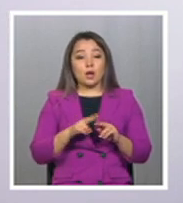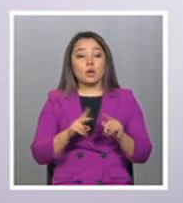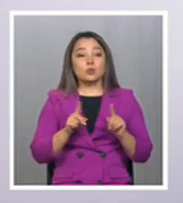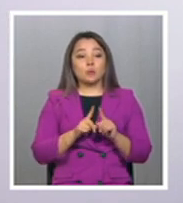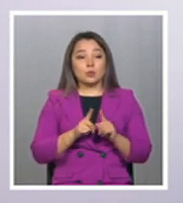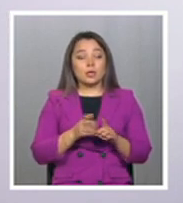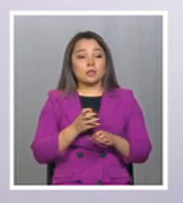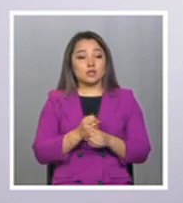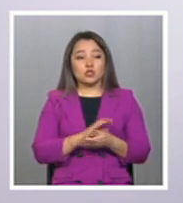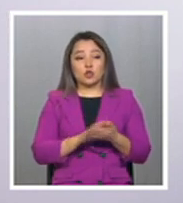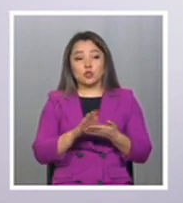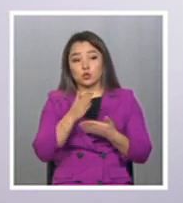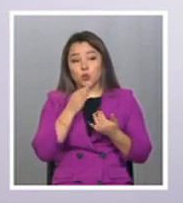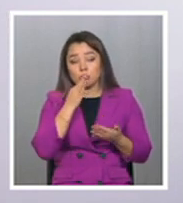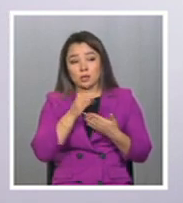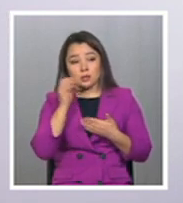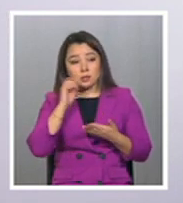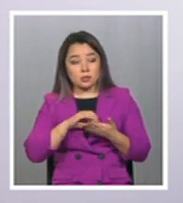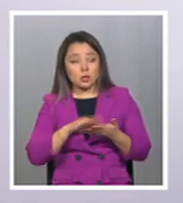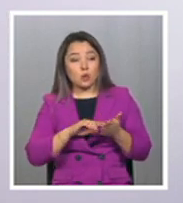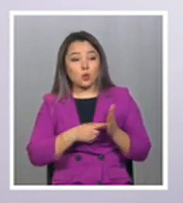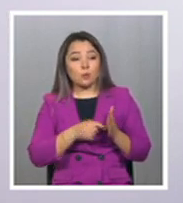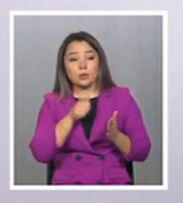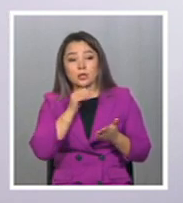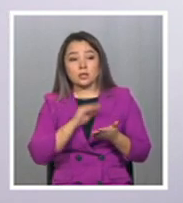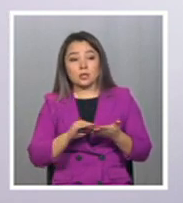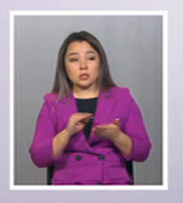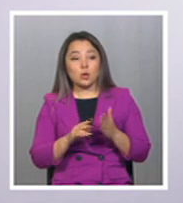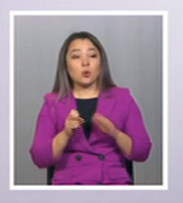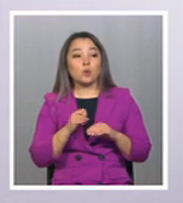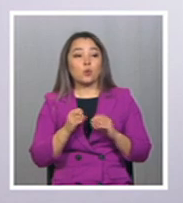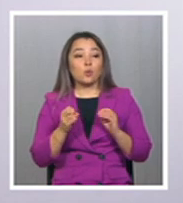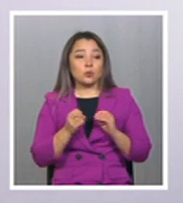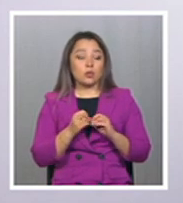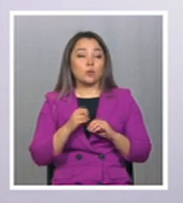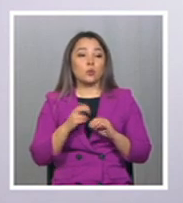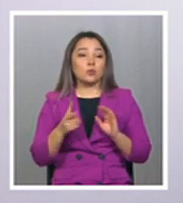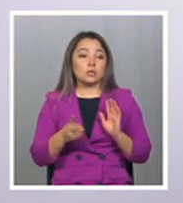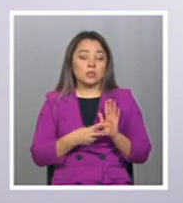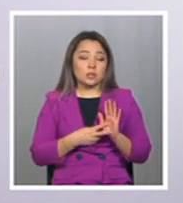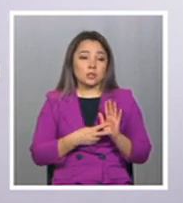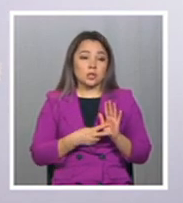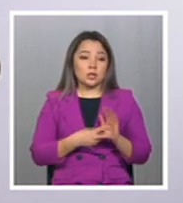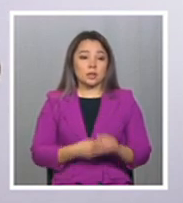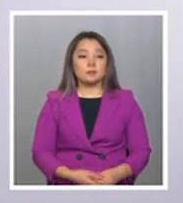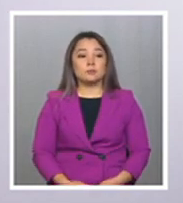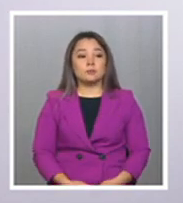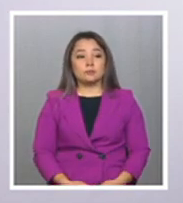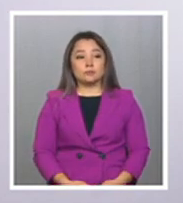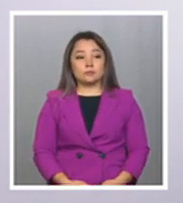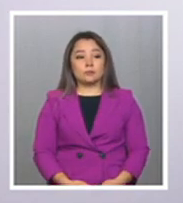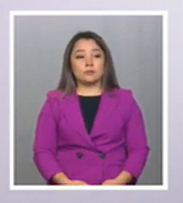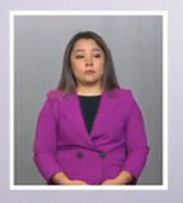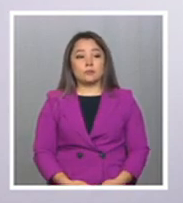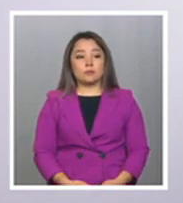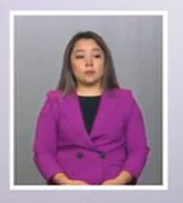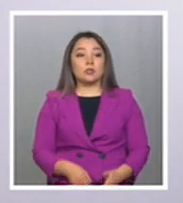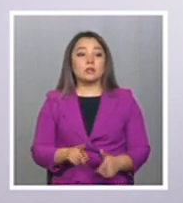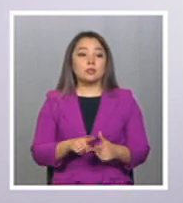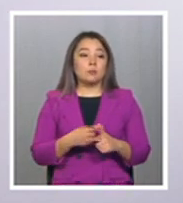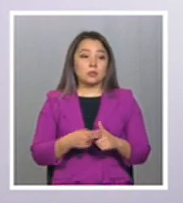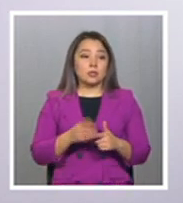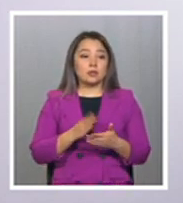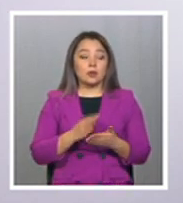сандар жоқ, сондықтан көбейтіп жазайық. Жауабы 10-нан 17 немесе